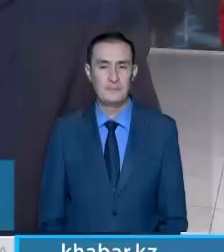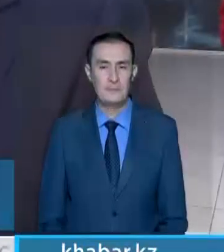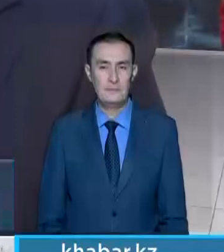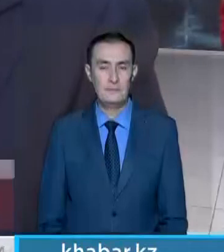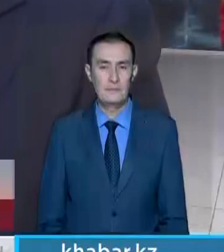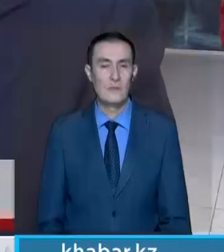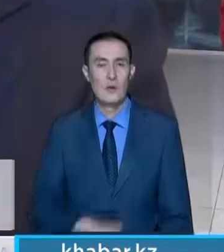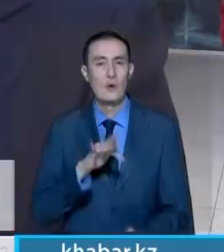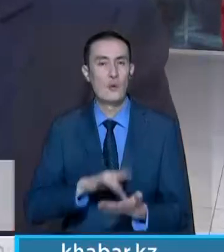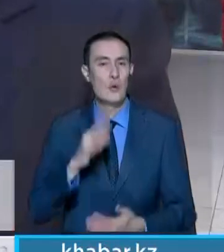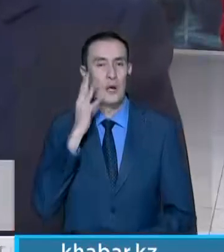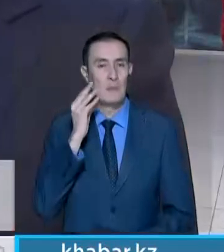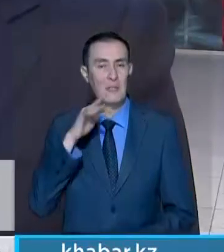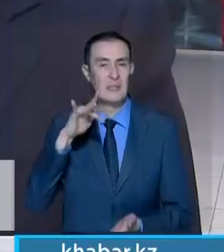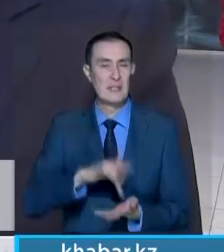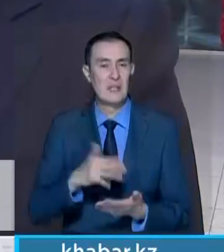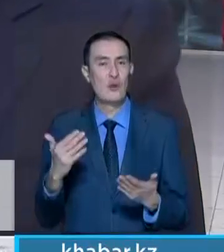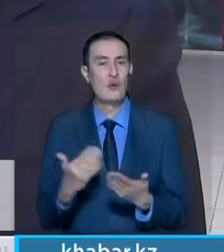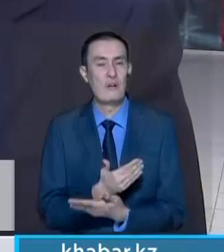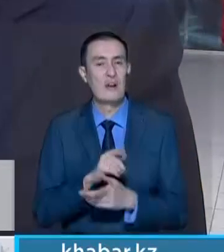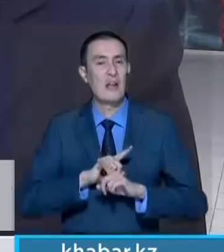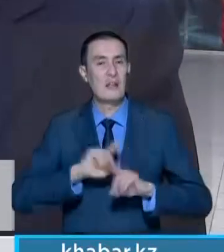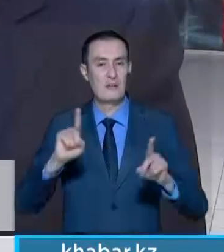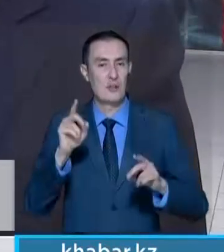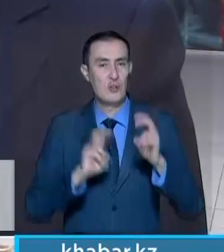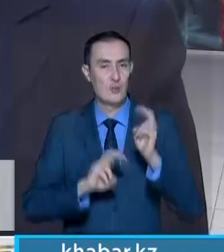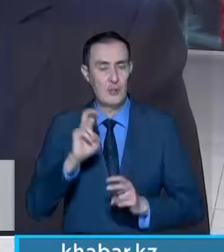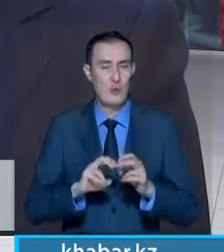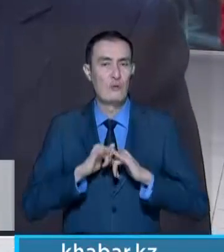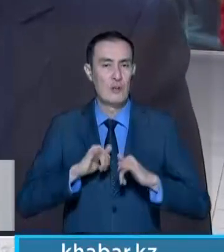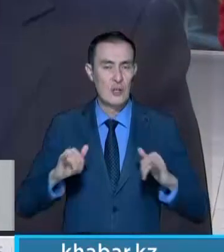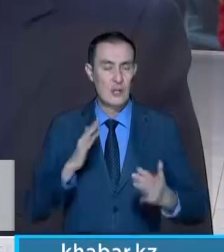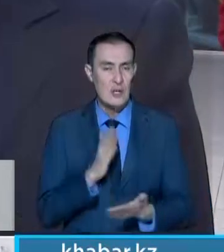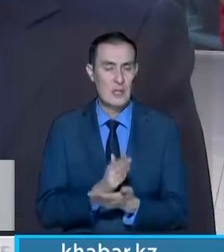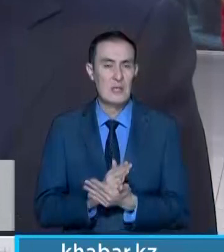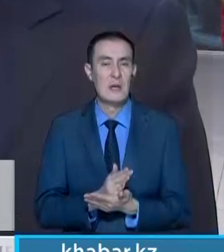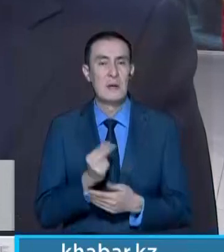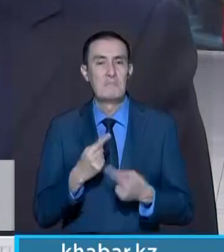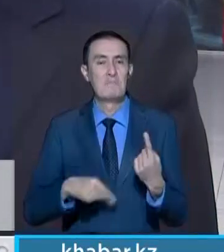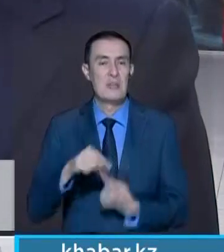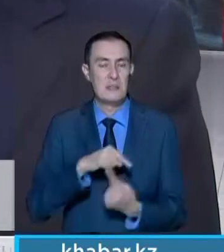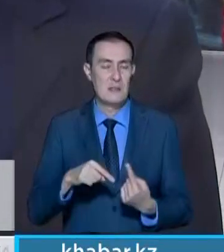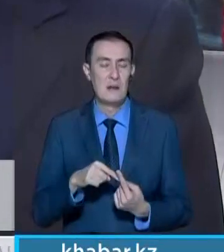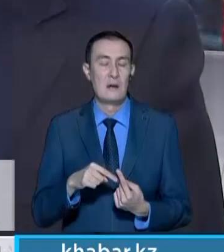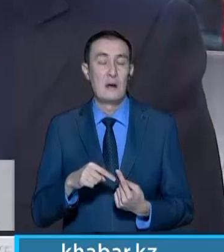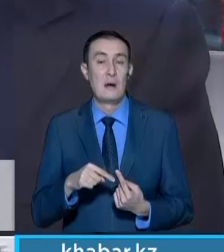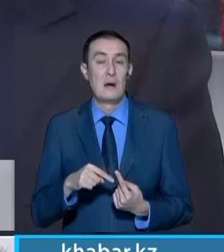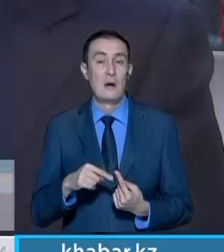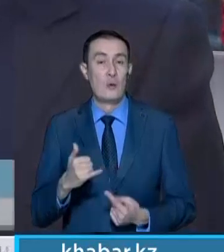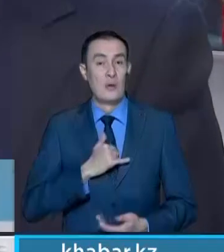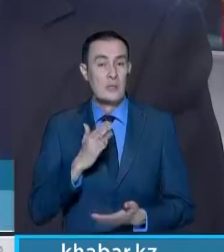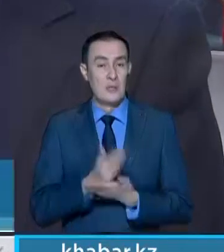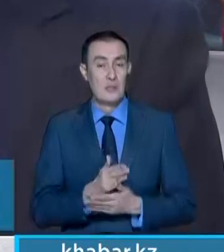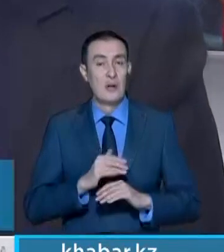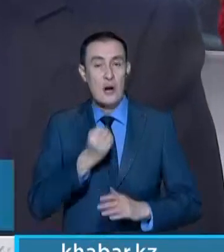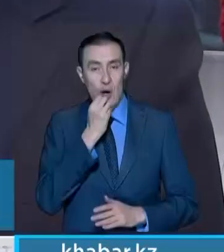Алматы является одним из центров креативных индустрий. В целом мы видим увеличение субъектов МСБ в креативном секторе. У нас идет